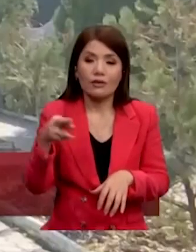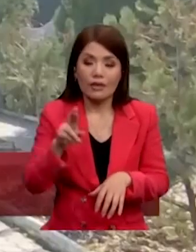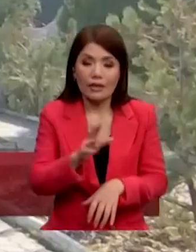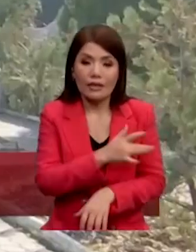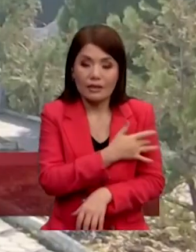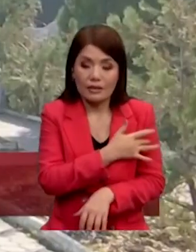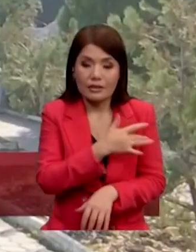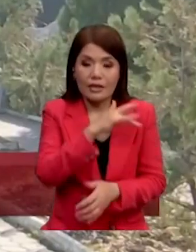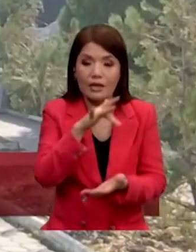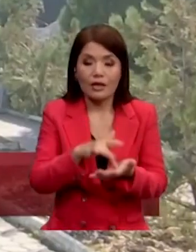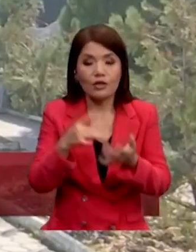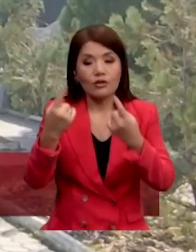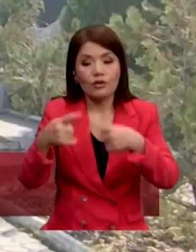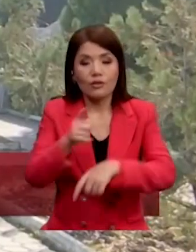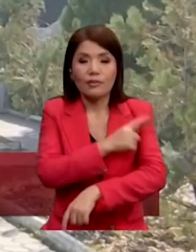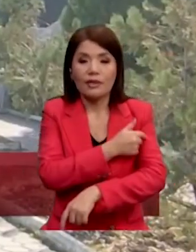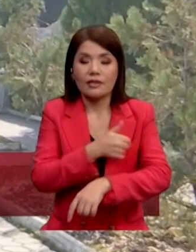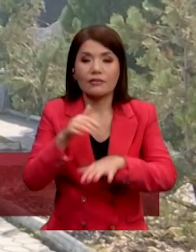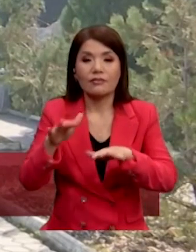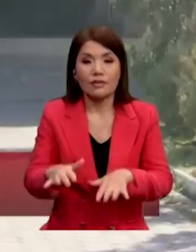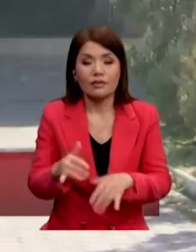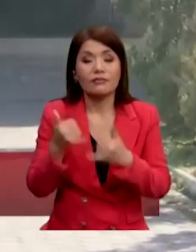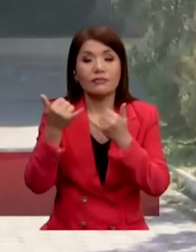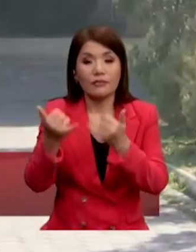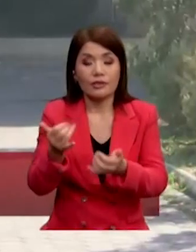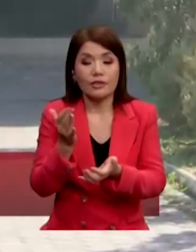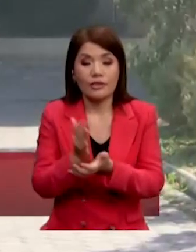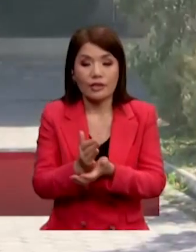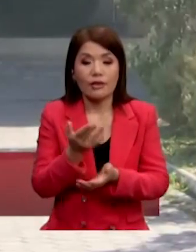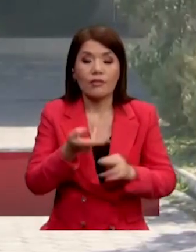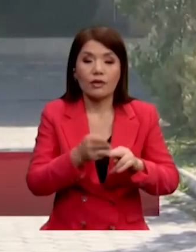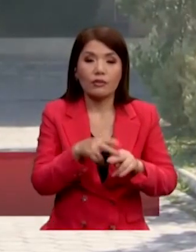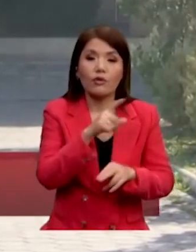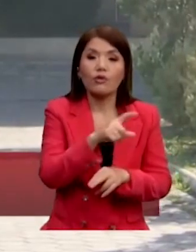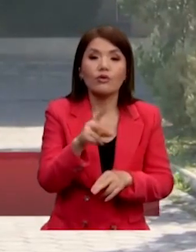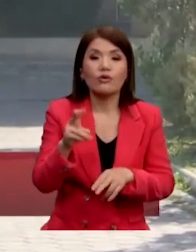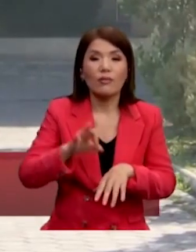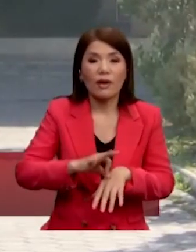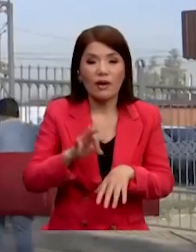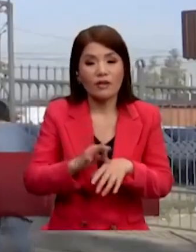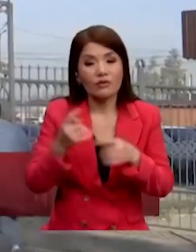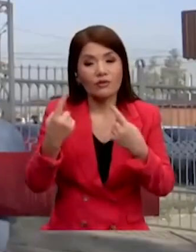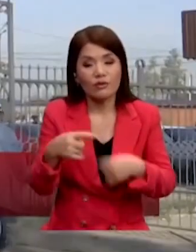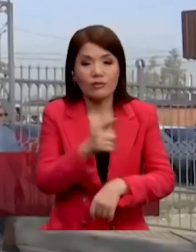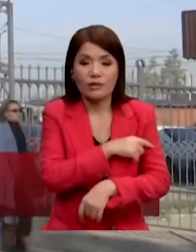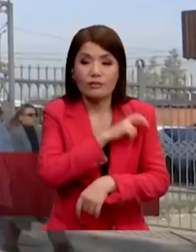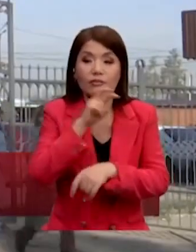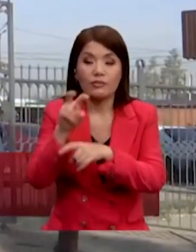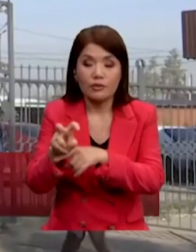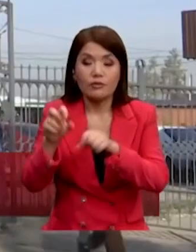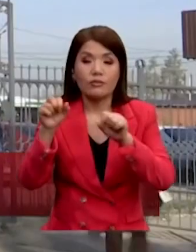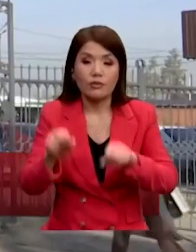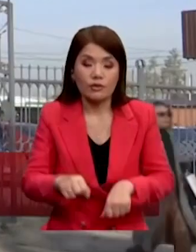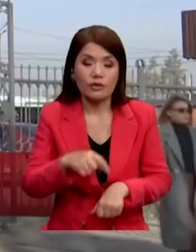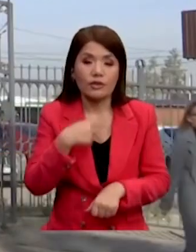қызмет қаланың басқа да медициналық мекемелерінде көрсетіледі. Сондықтан пациенттерге өзге ауруханаға жүгінуге болады дейді